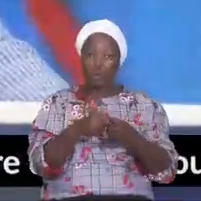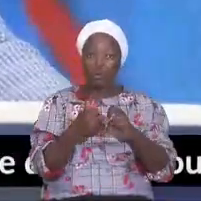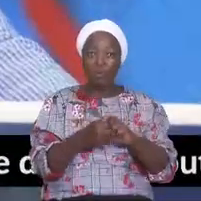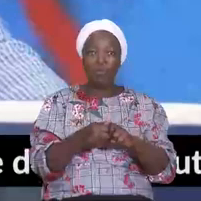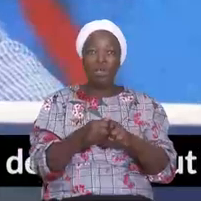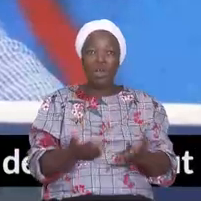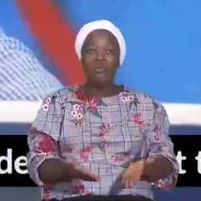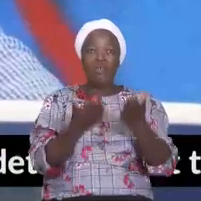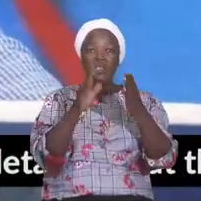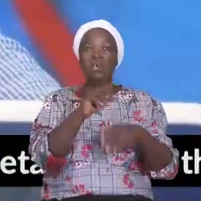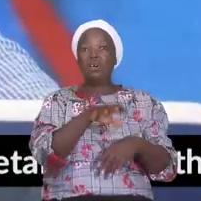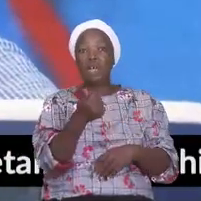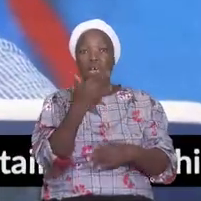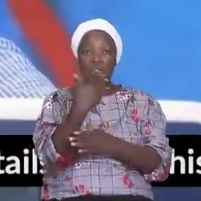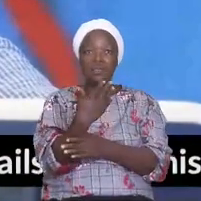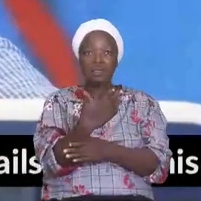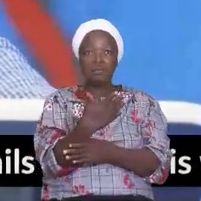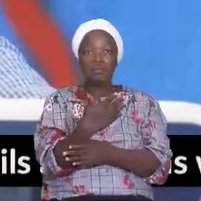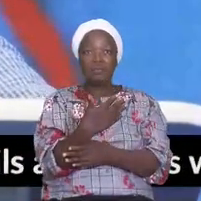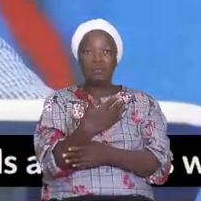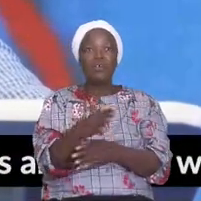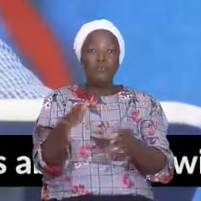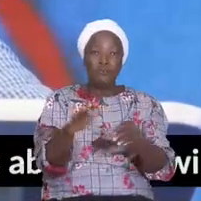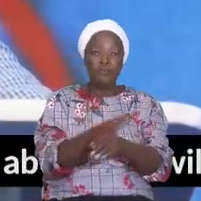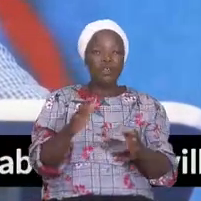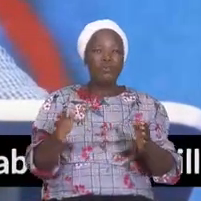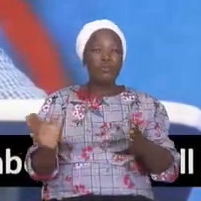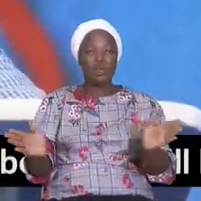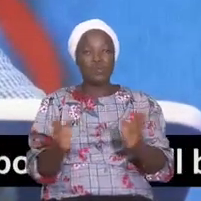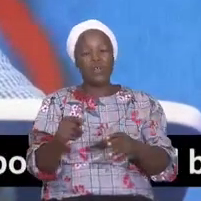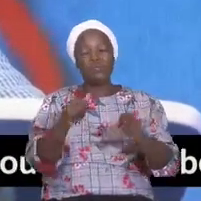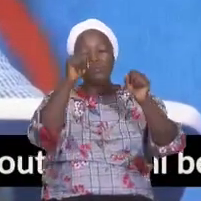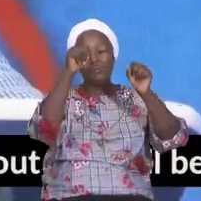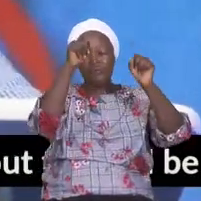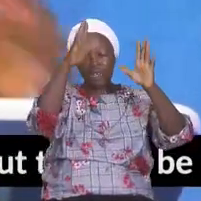Mets la main, une main sur toi, là tu as le problème, et lève l'autre main.